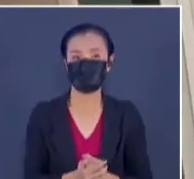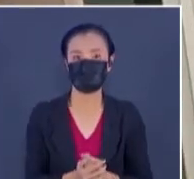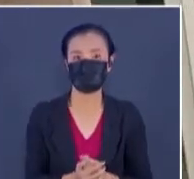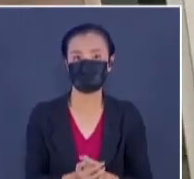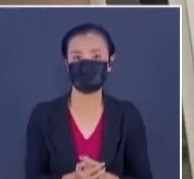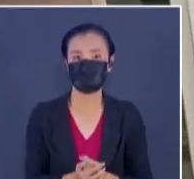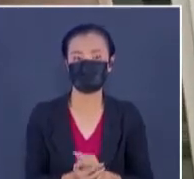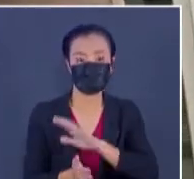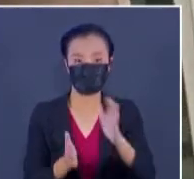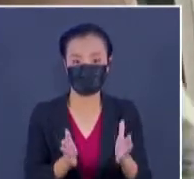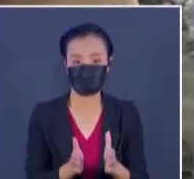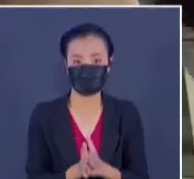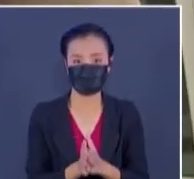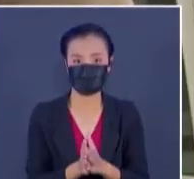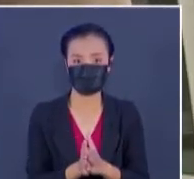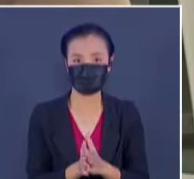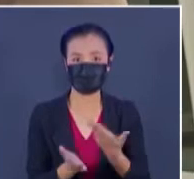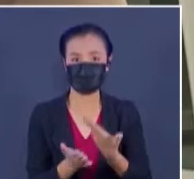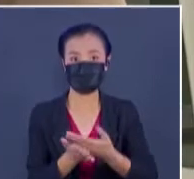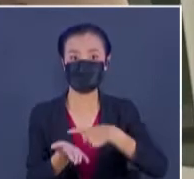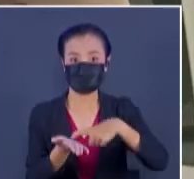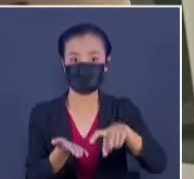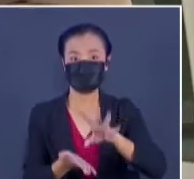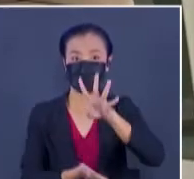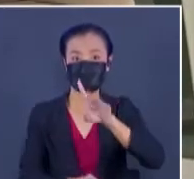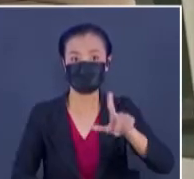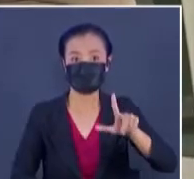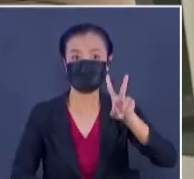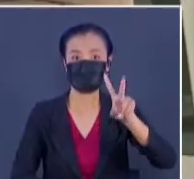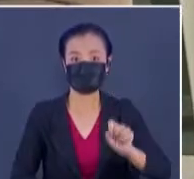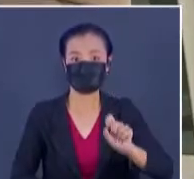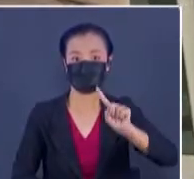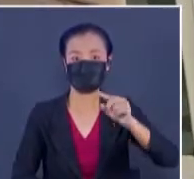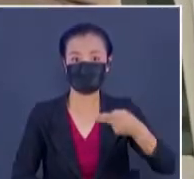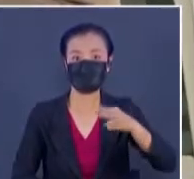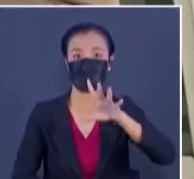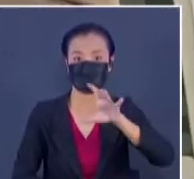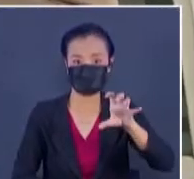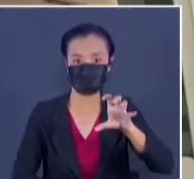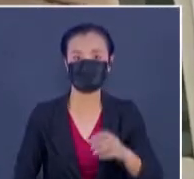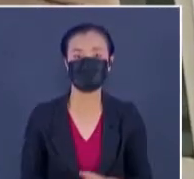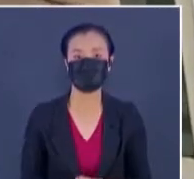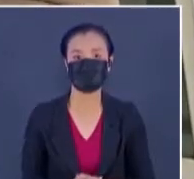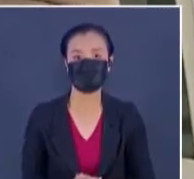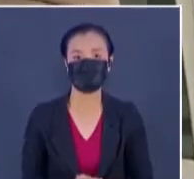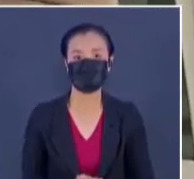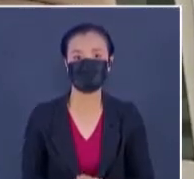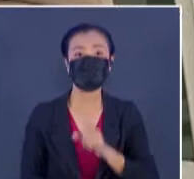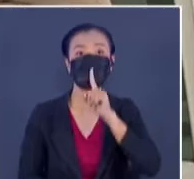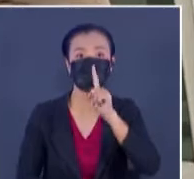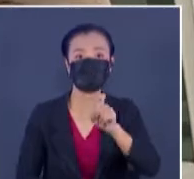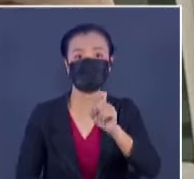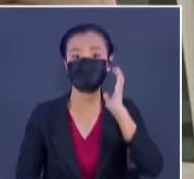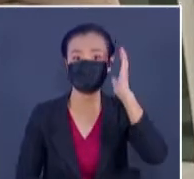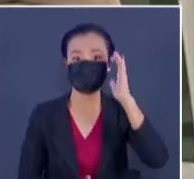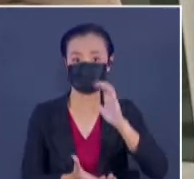มารวมทั้งหมดแล้วเนี่ยนะครับโอนเงินกันไปเนี่ย4ล้าน2แสน10,000กับอีก500บาทเมื่อสอบถามไปยังส